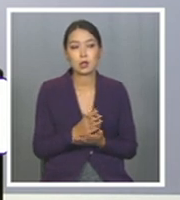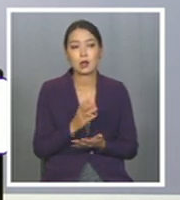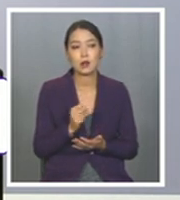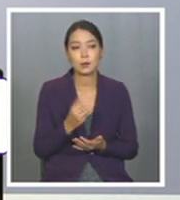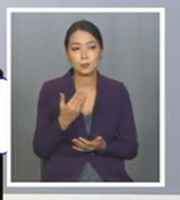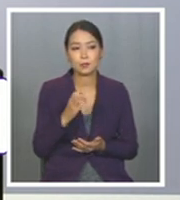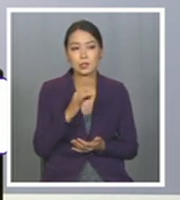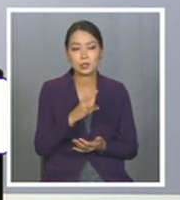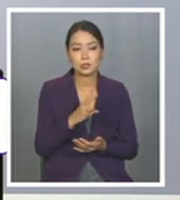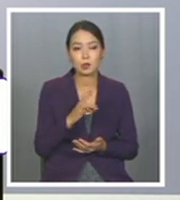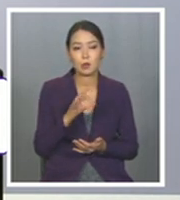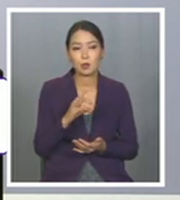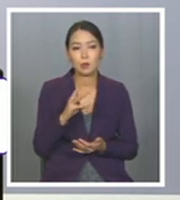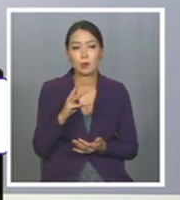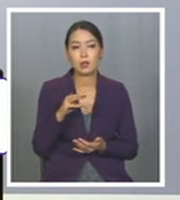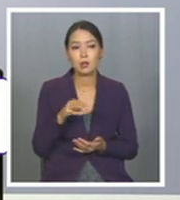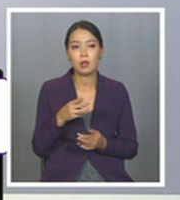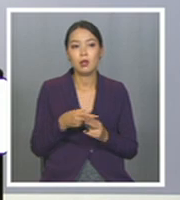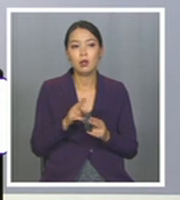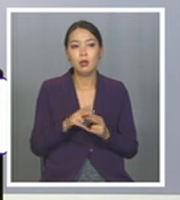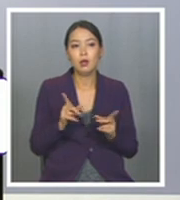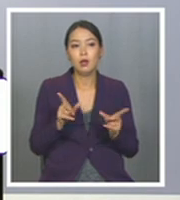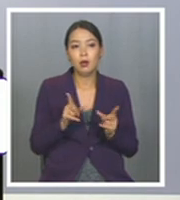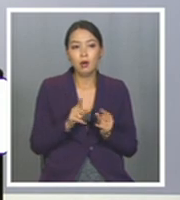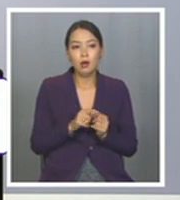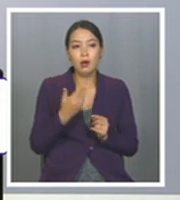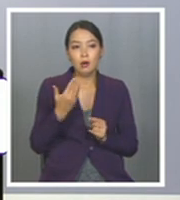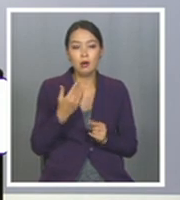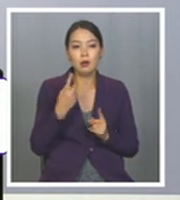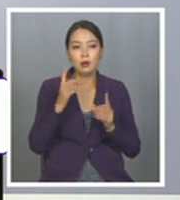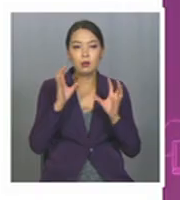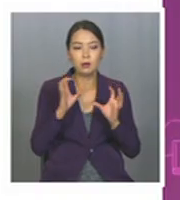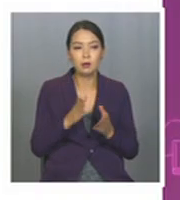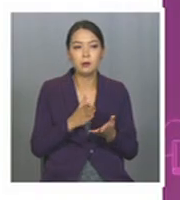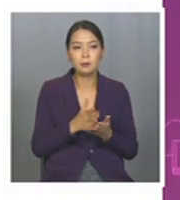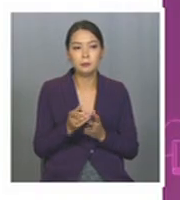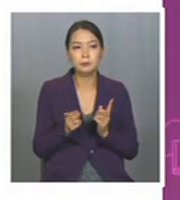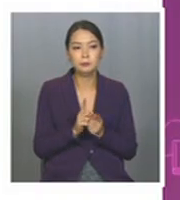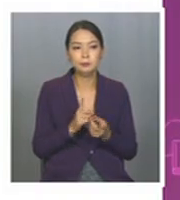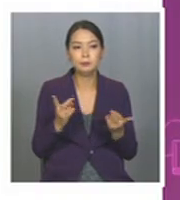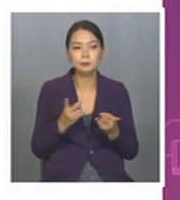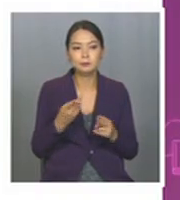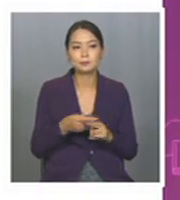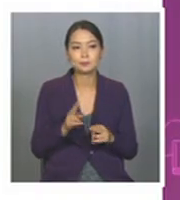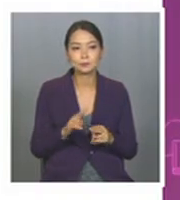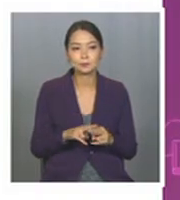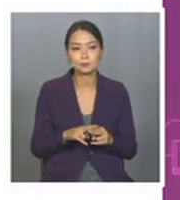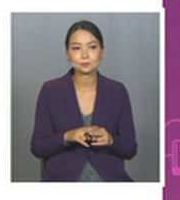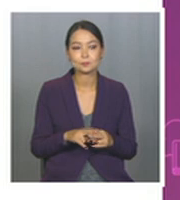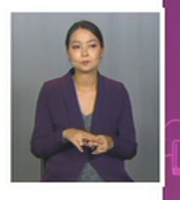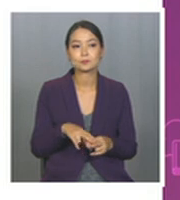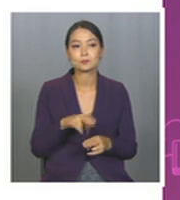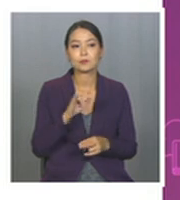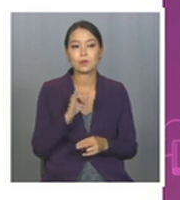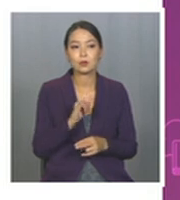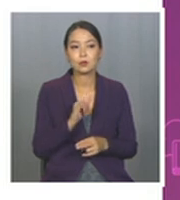бойынша өзгеріп тұр. Енді екеуін де бір заңдылыққа бағынатындай етіп өзгертейік. Нәтижесінде бізде синустан